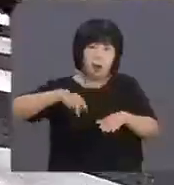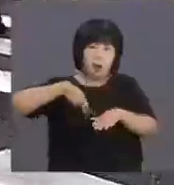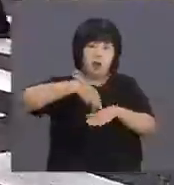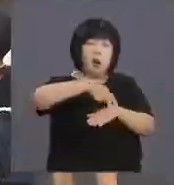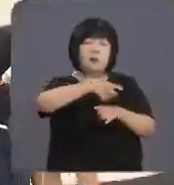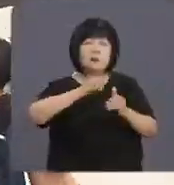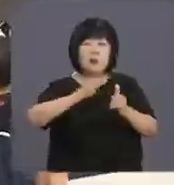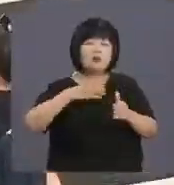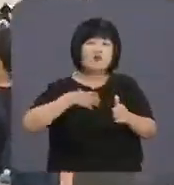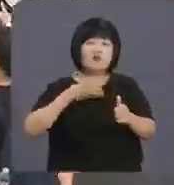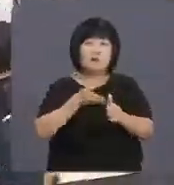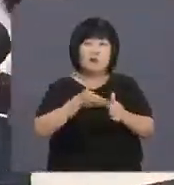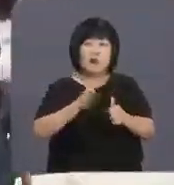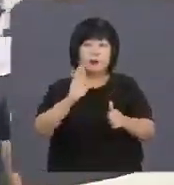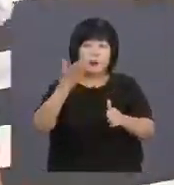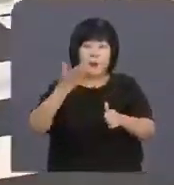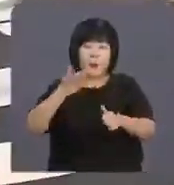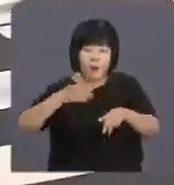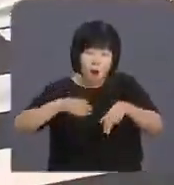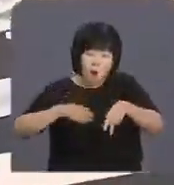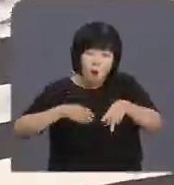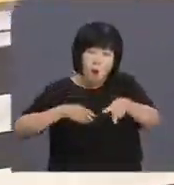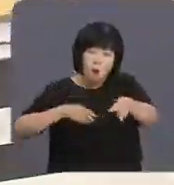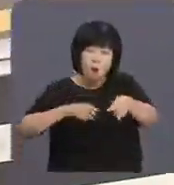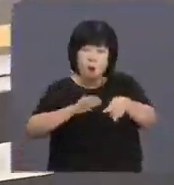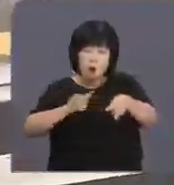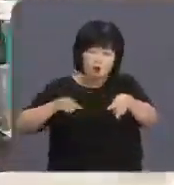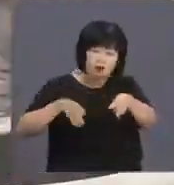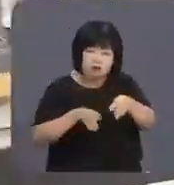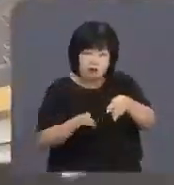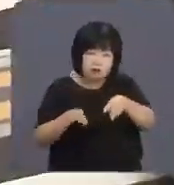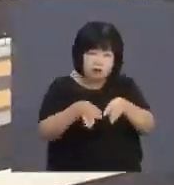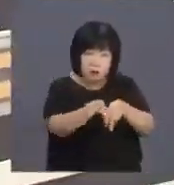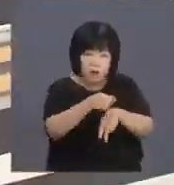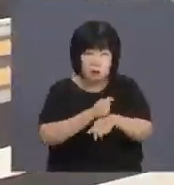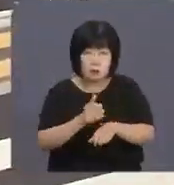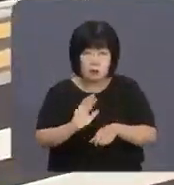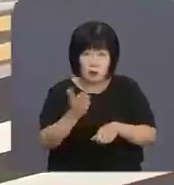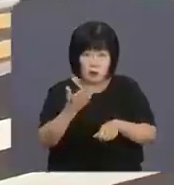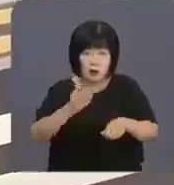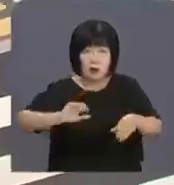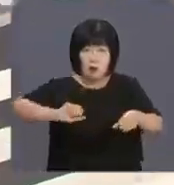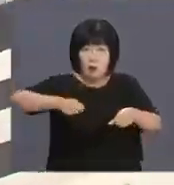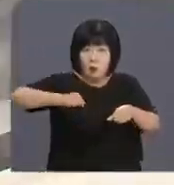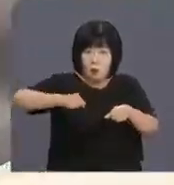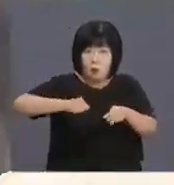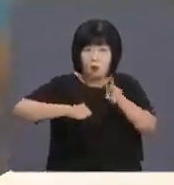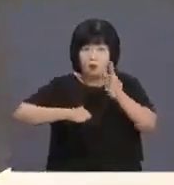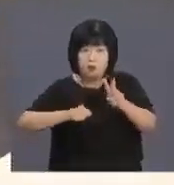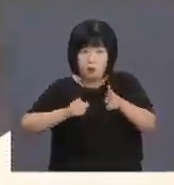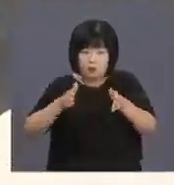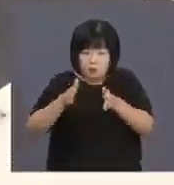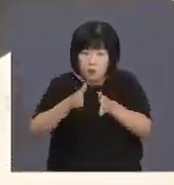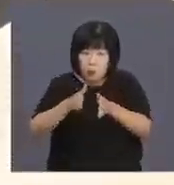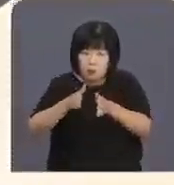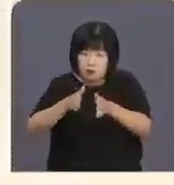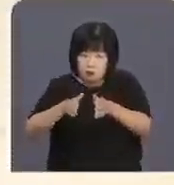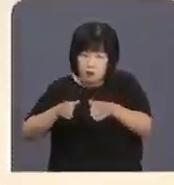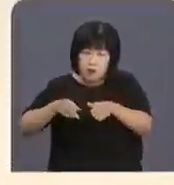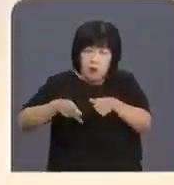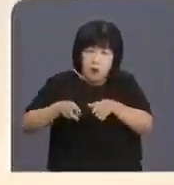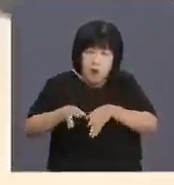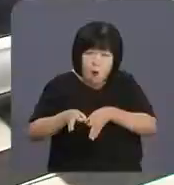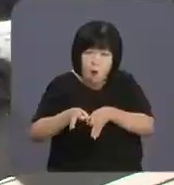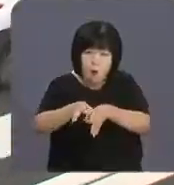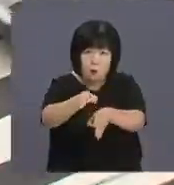위협합니다. 건널목을 건너는 사람들 사이를 헤집고 다니고 오토바이 교대가 좁은 건널목을 가로막고